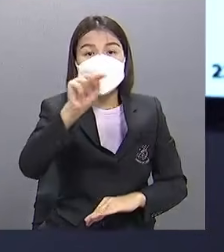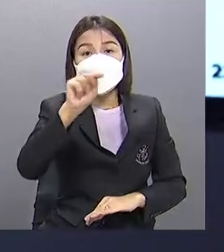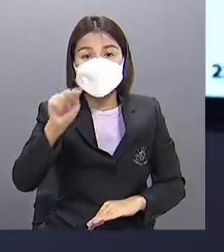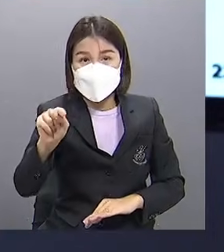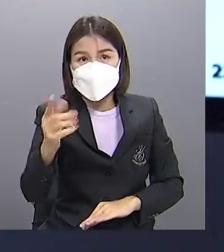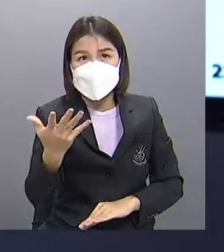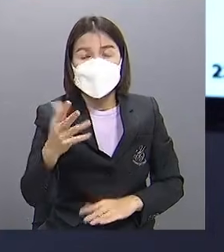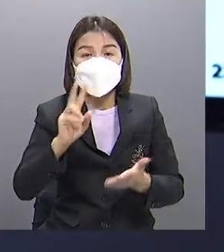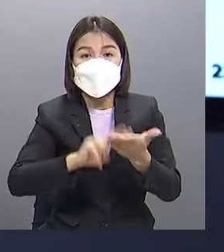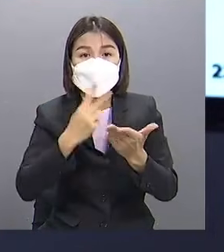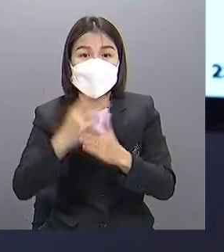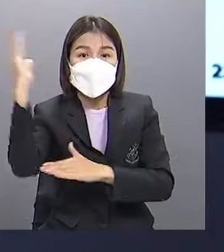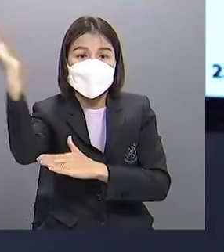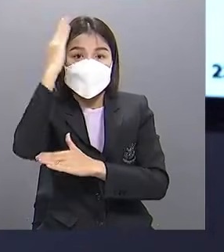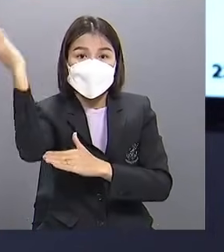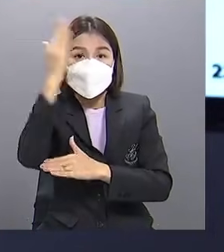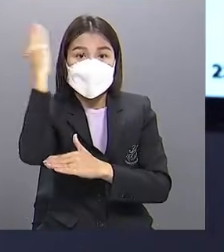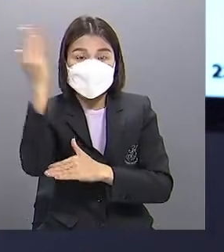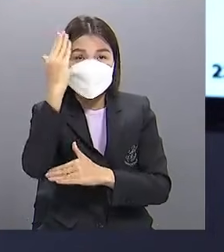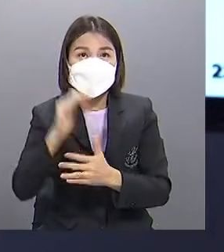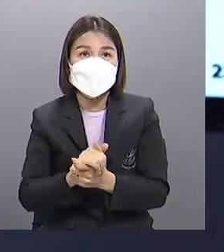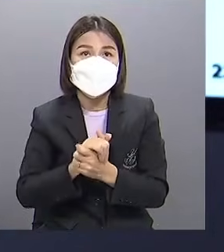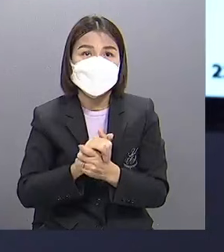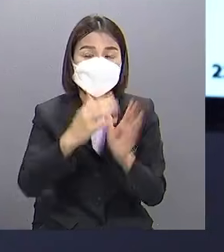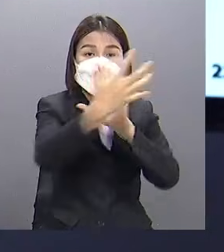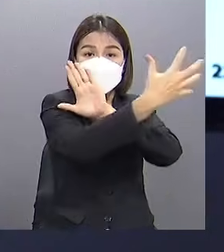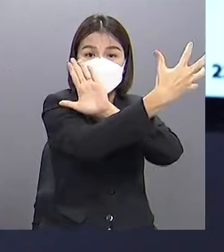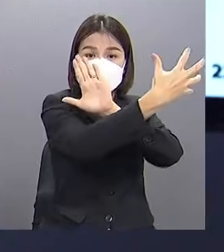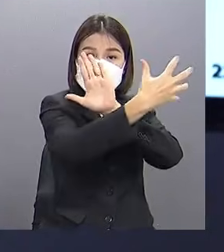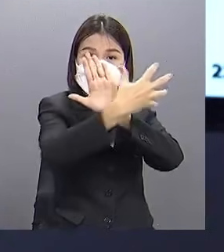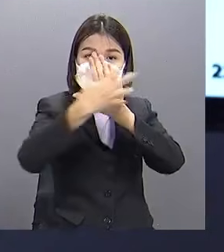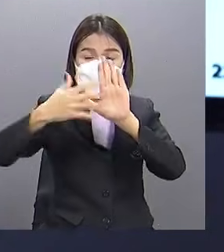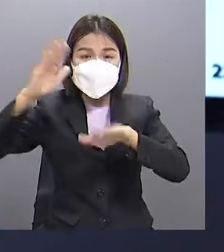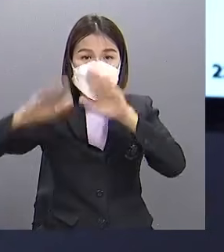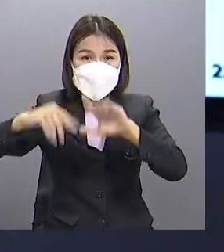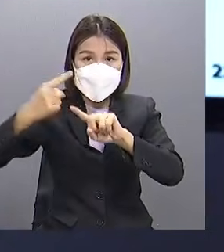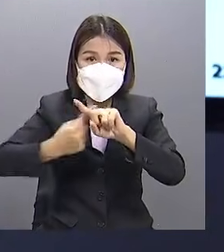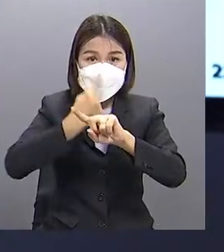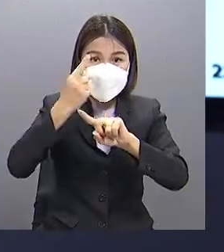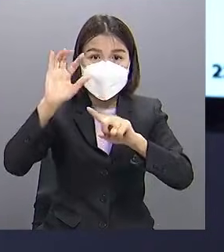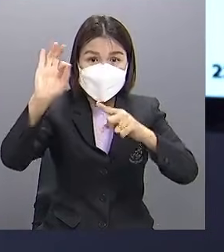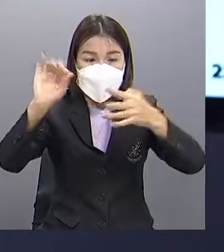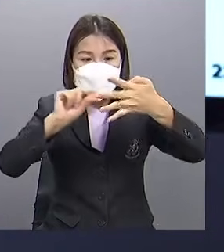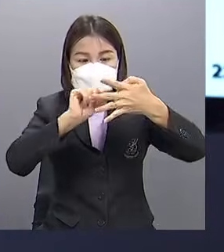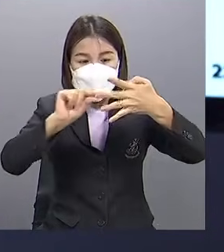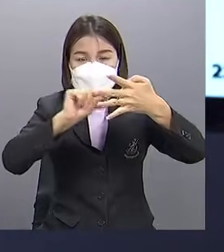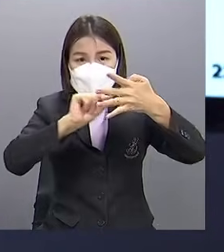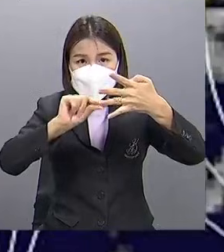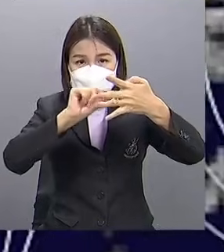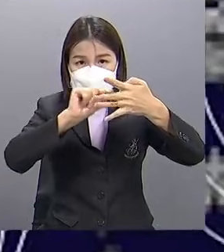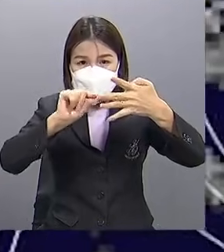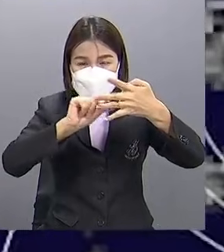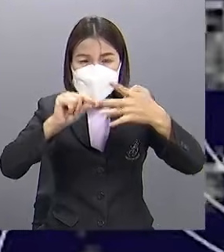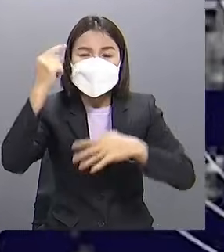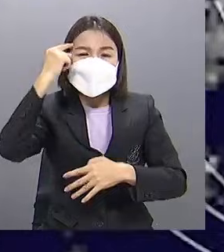นะครับที่จะเข้ามาประมาณช่วงกลางเดือนกันยายนนะฮะน่าจะช่วย